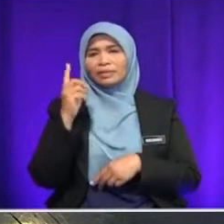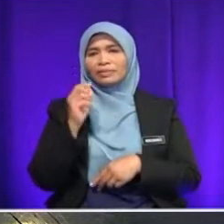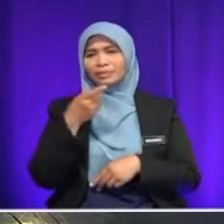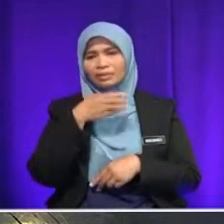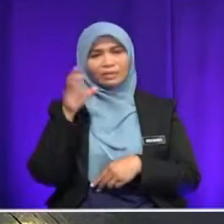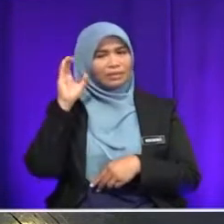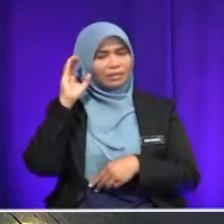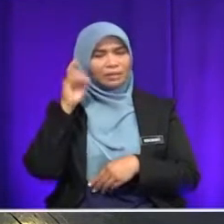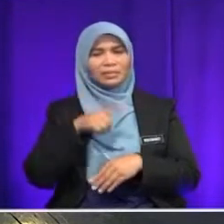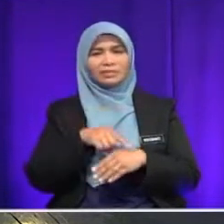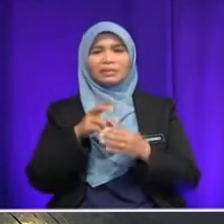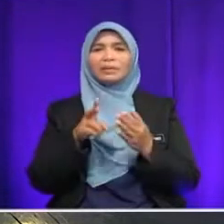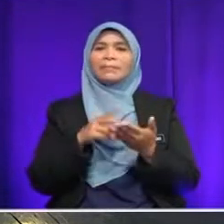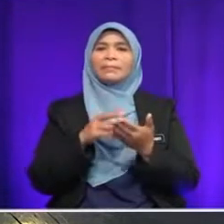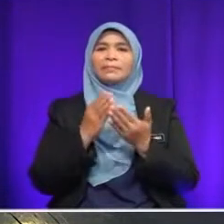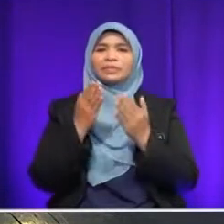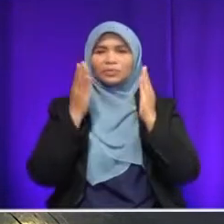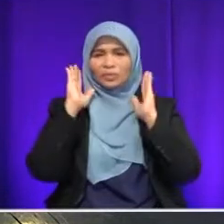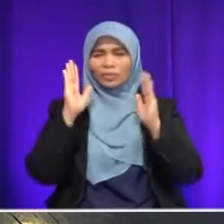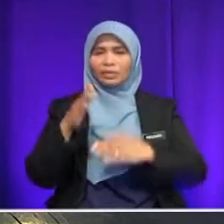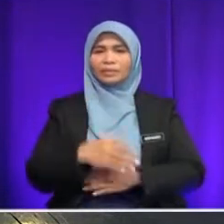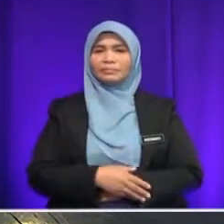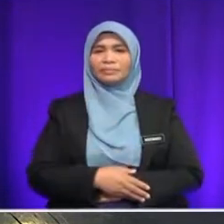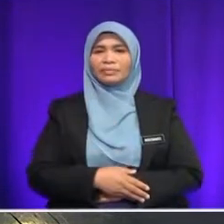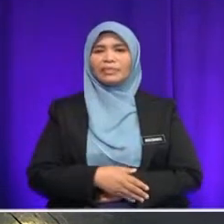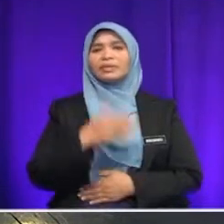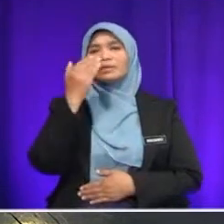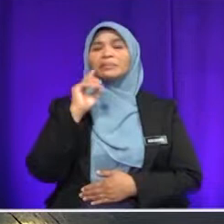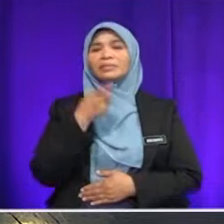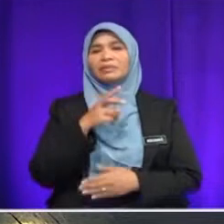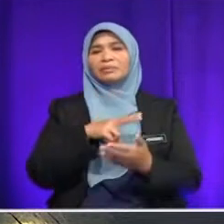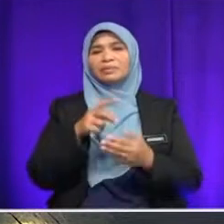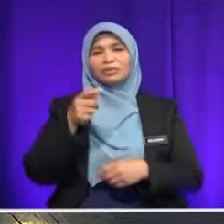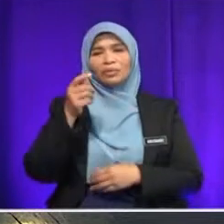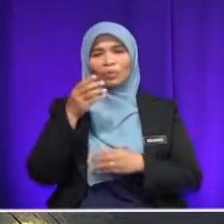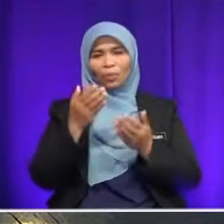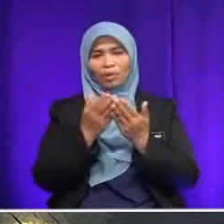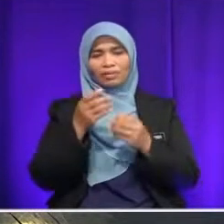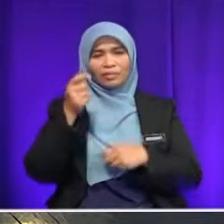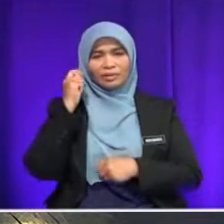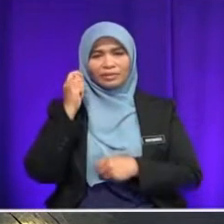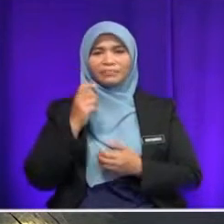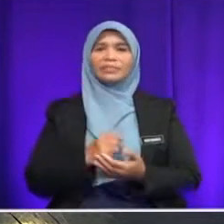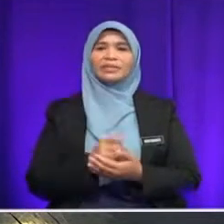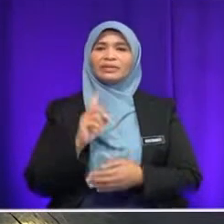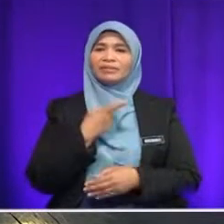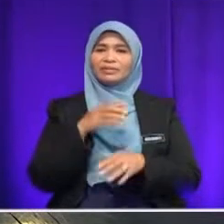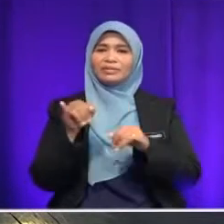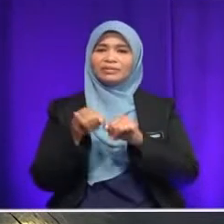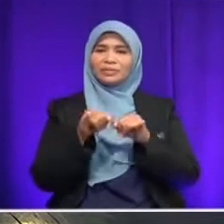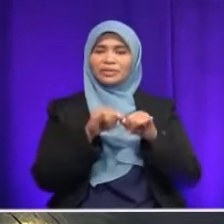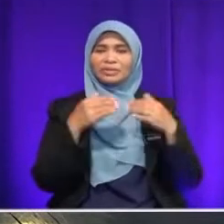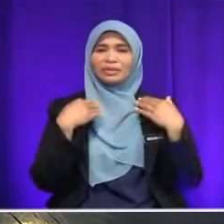kan? Betul. Dan selepas ini Ustazah akan ceritakan kenapa kita baca doa tadi. Tapi sebelum tu Ustazah, kita ada sahabat-sahabat kita yang